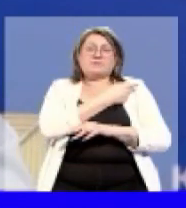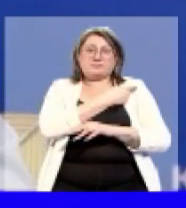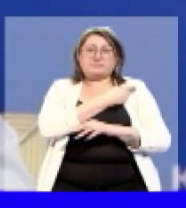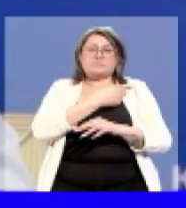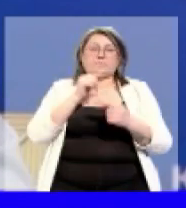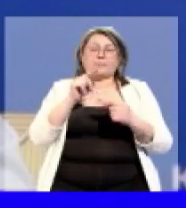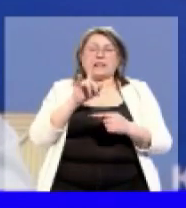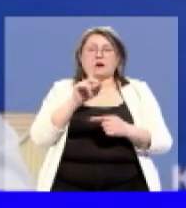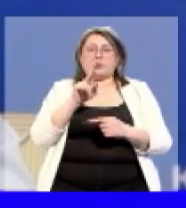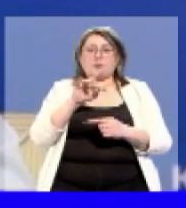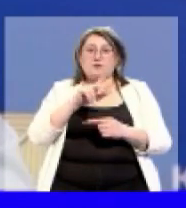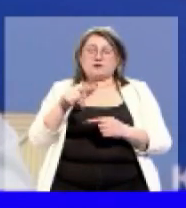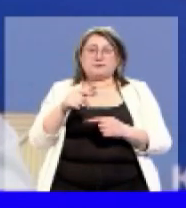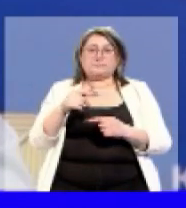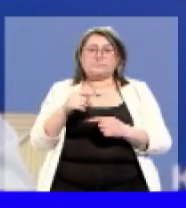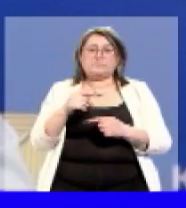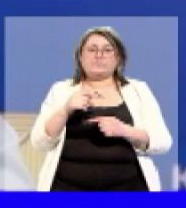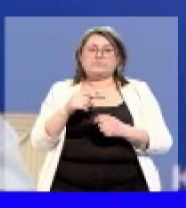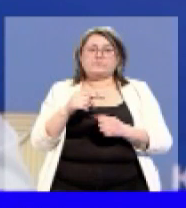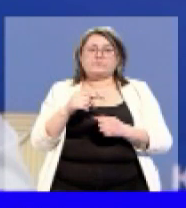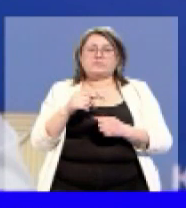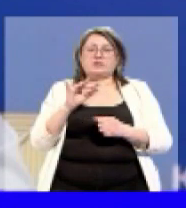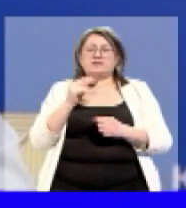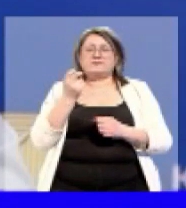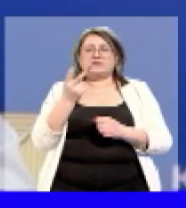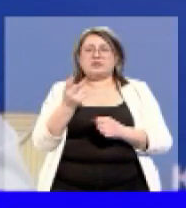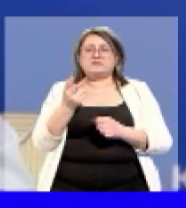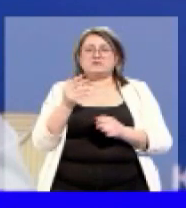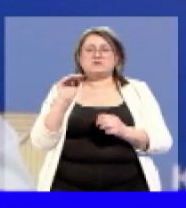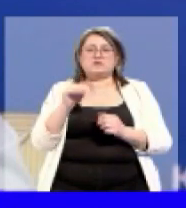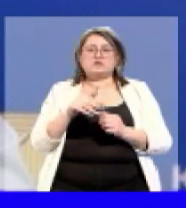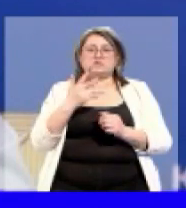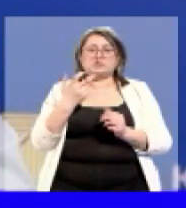баланың 12336-сы иммунизациямен қамтылды. Бұл